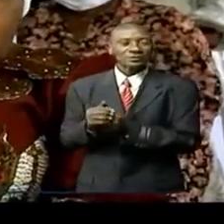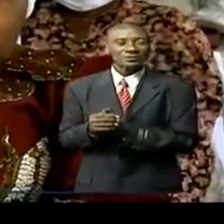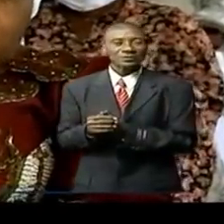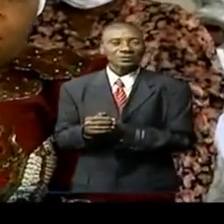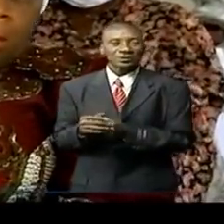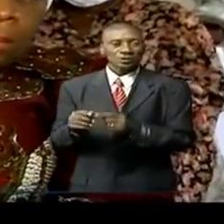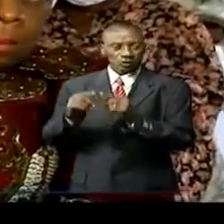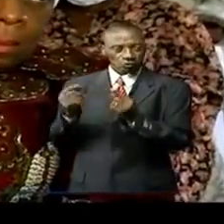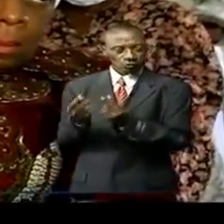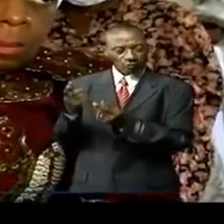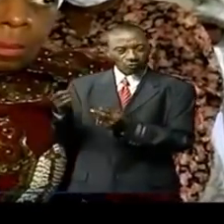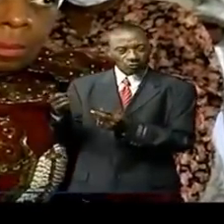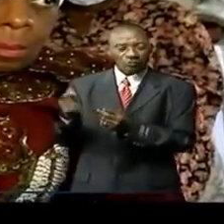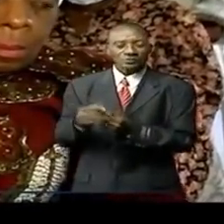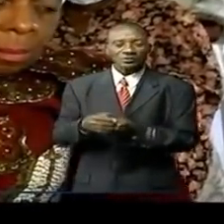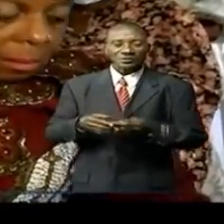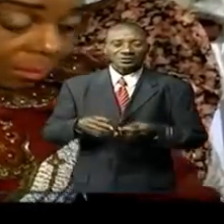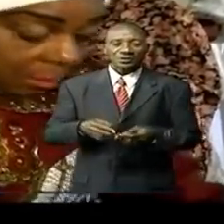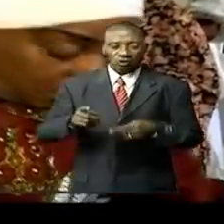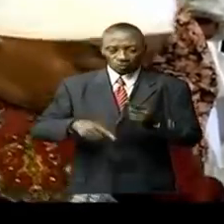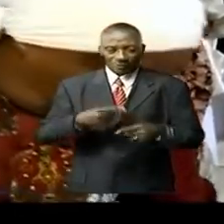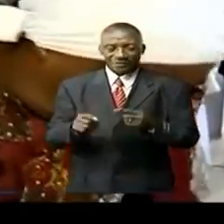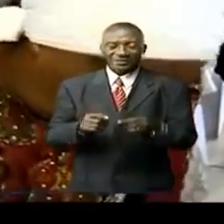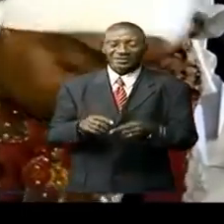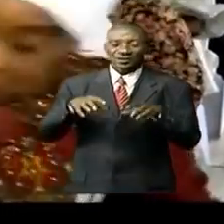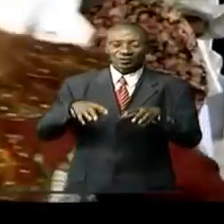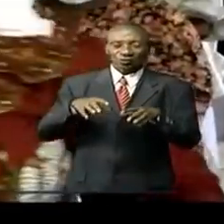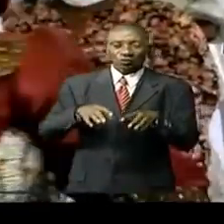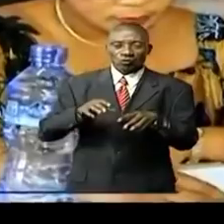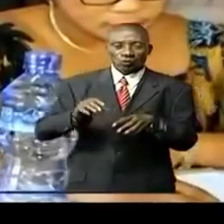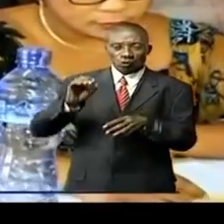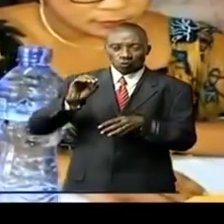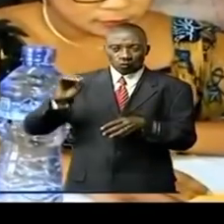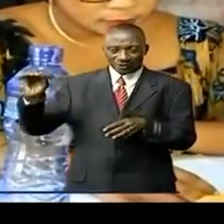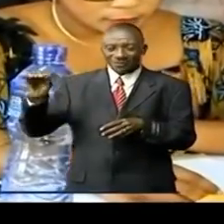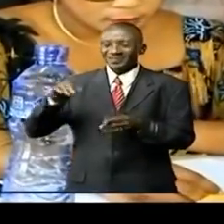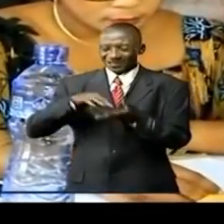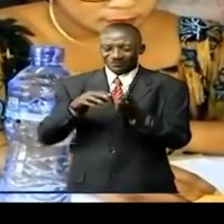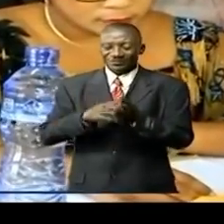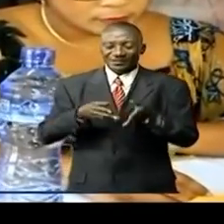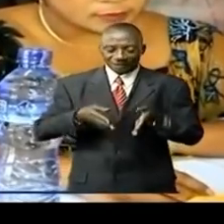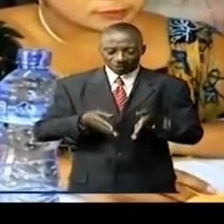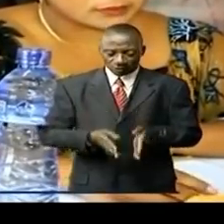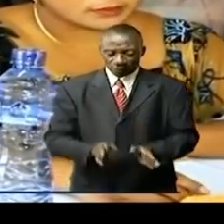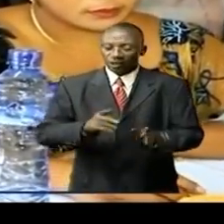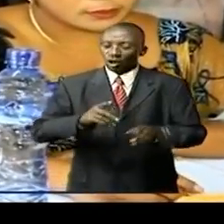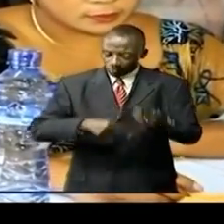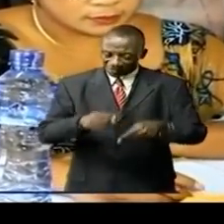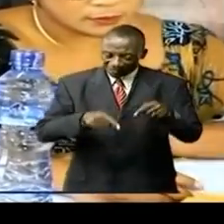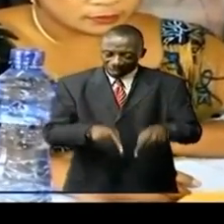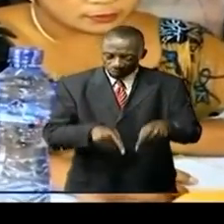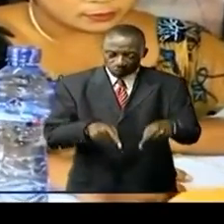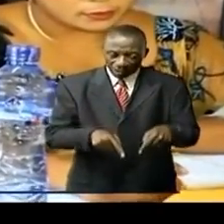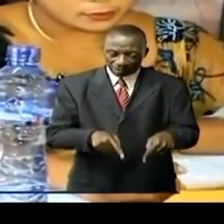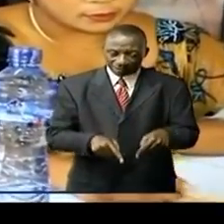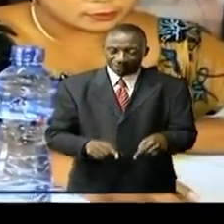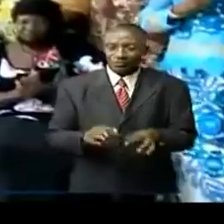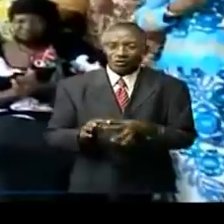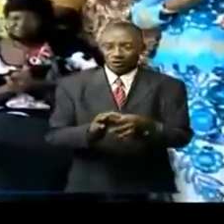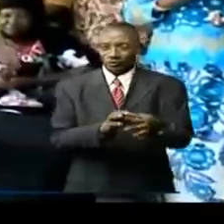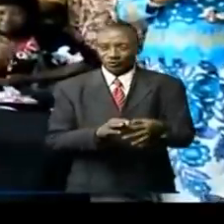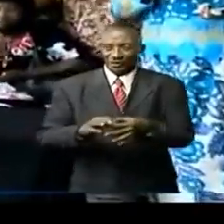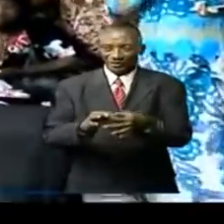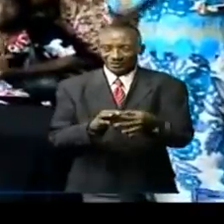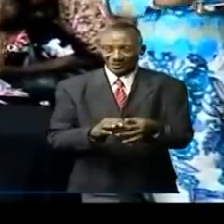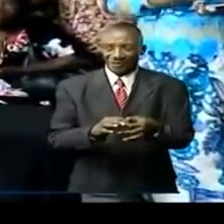de pression, est né à l'ouest du pays, précisément à Kinshasa, par solidarité et amour envers nos frères et